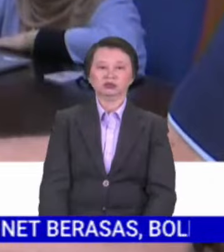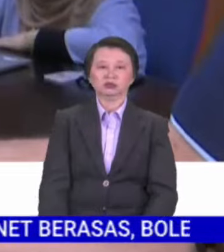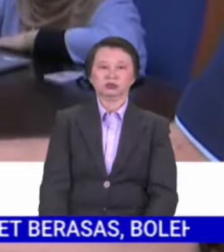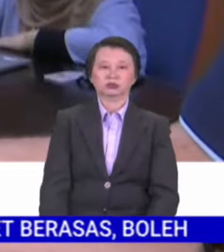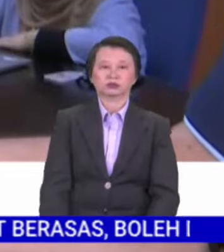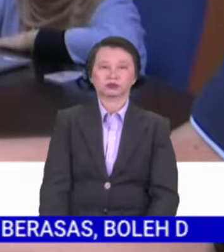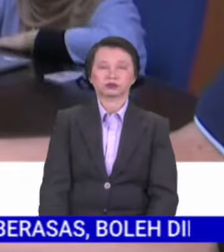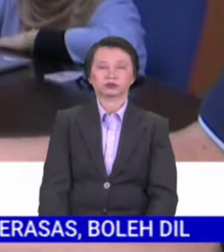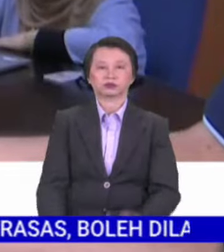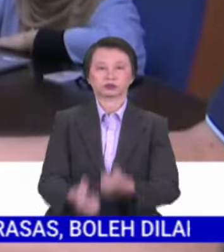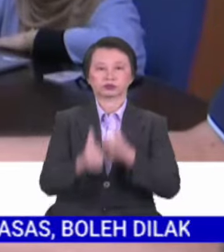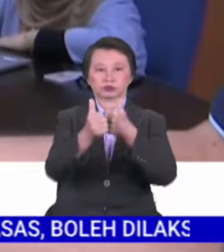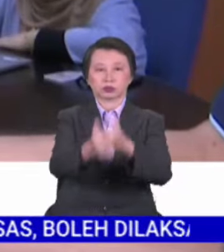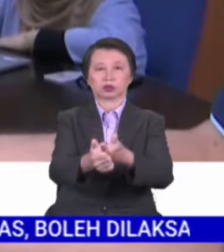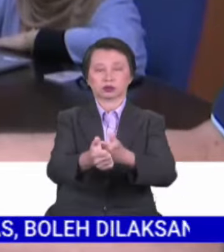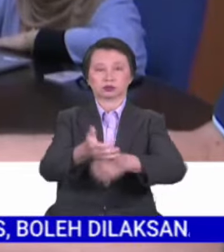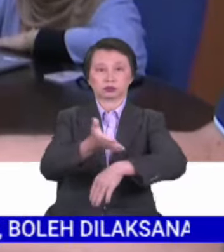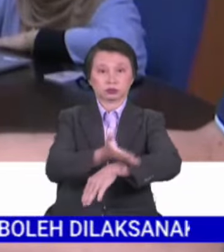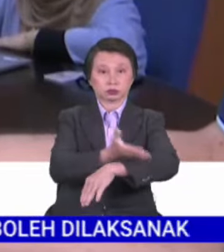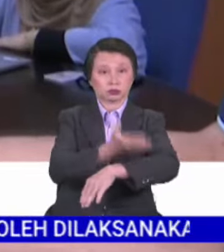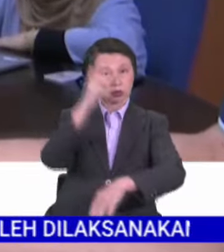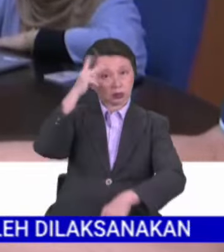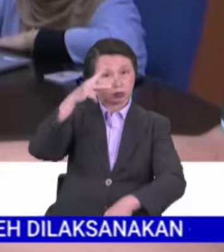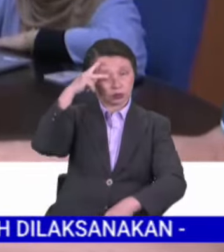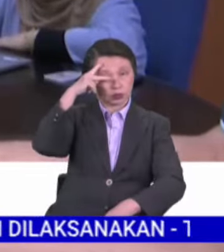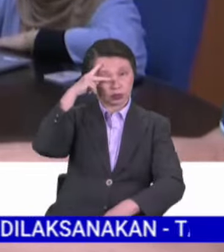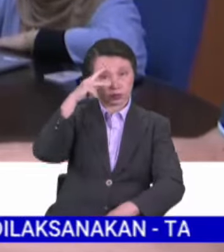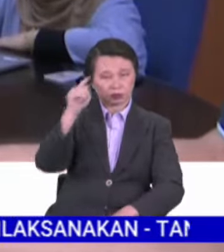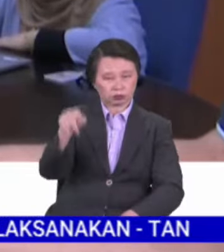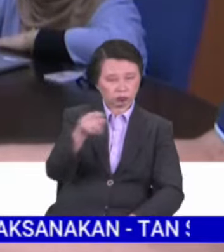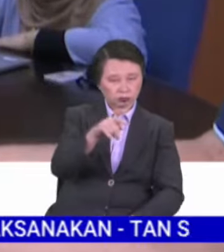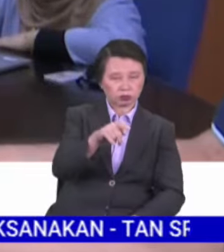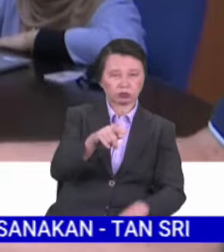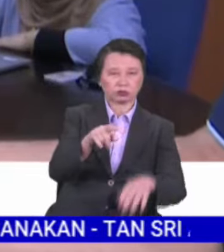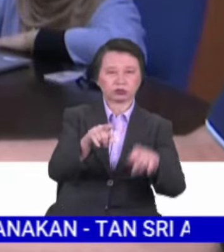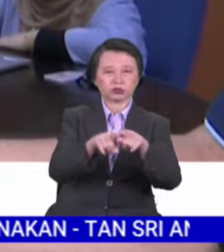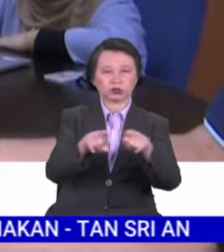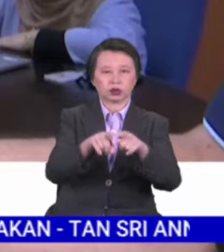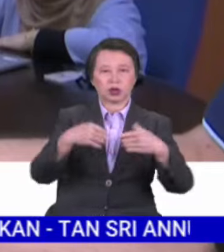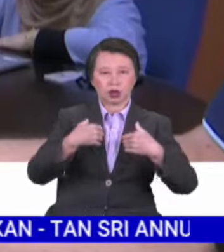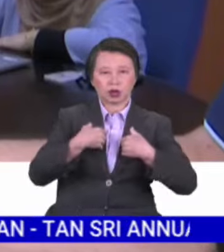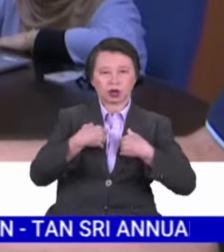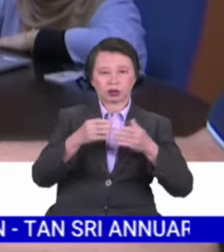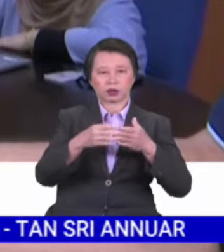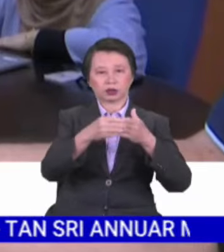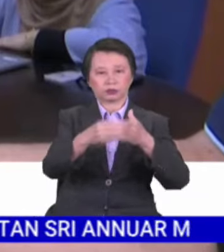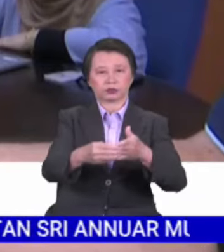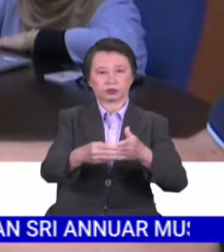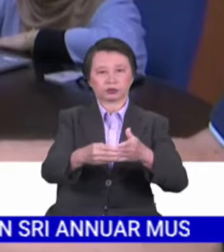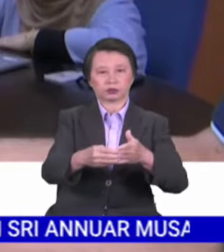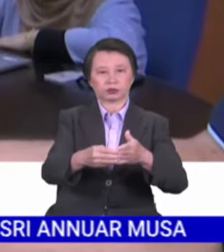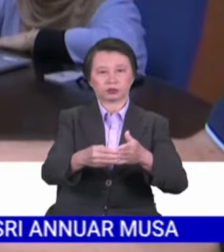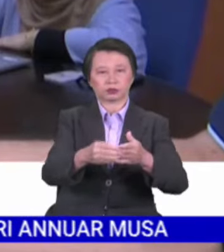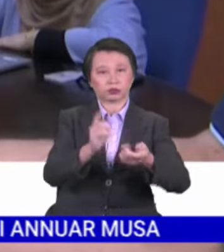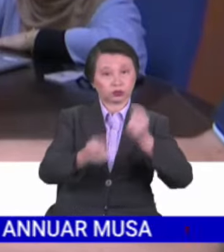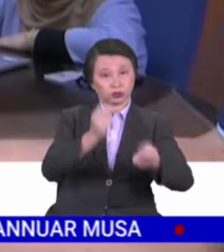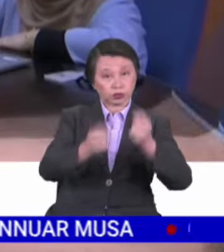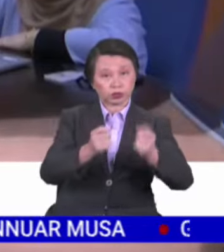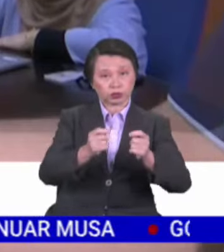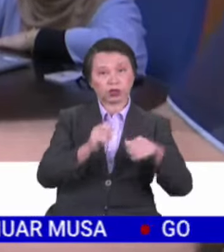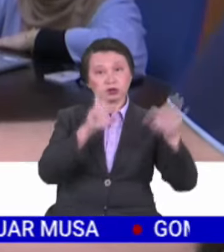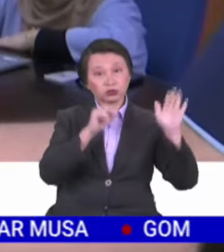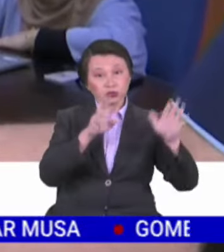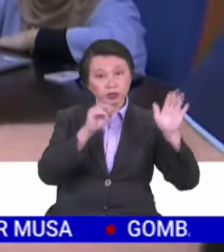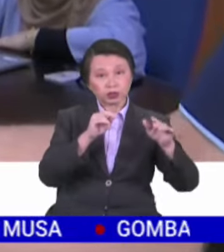Saya ikuti perkembangan politik di tempat saya tu, macam ada yang berkempen dekat TikTok, Twitter